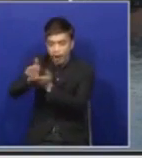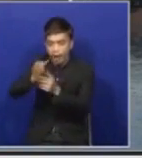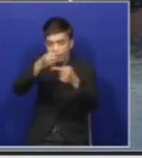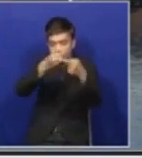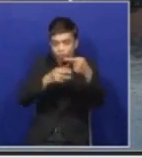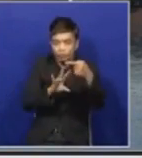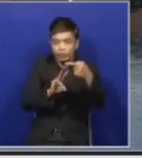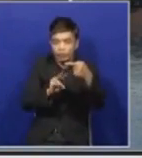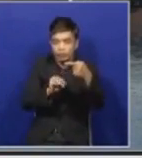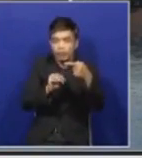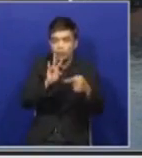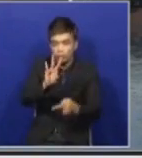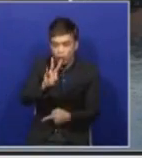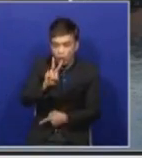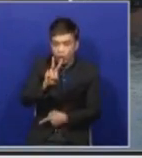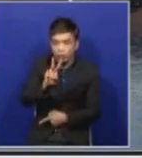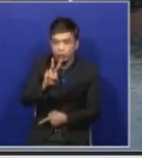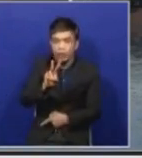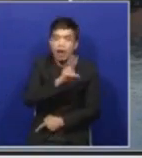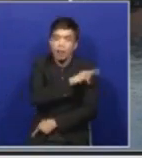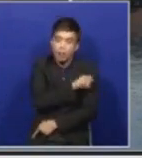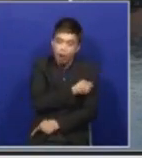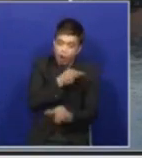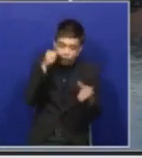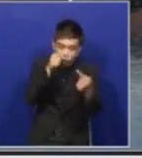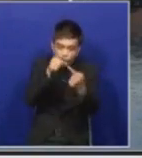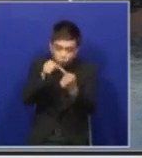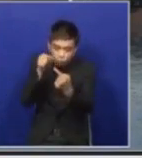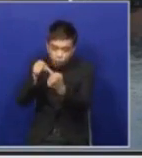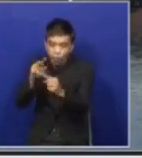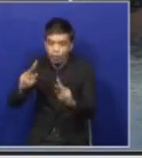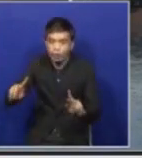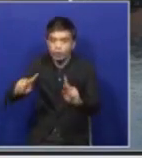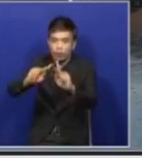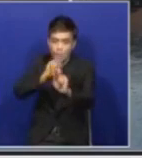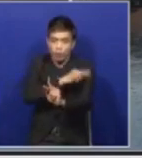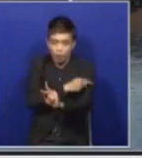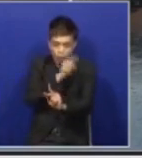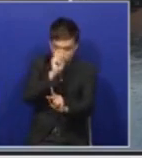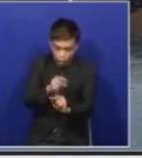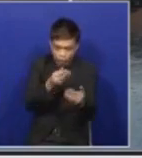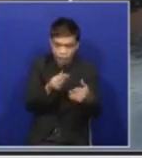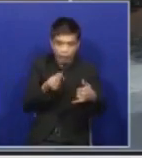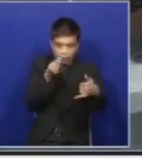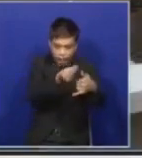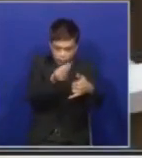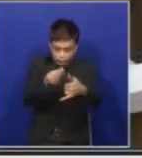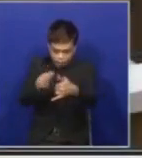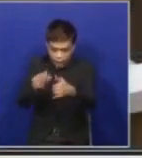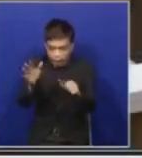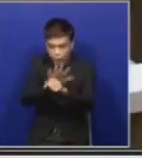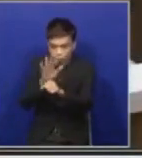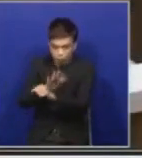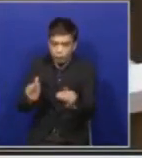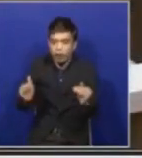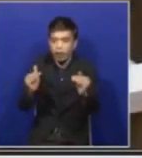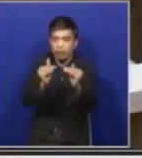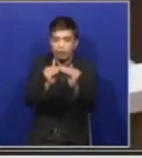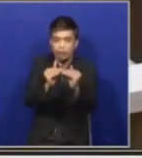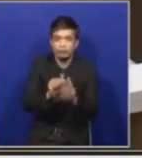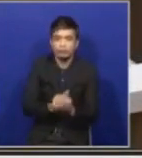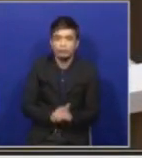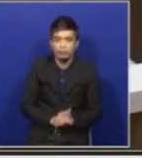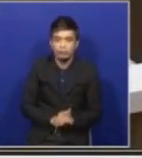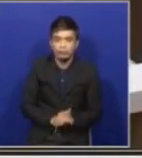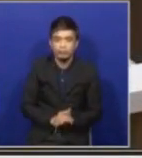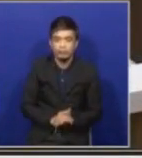านบุคลากรทางการแพทย์และสาธารณสุขของกระทรวงสาธารณสุขต้องได้รับทั่วถึงและเป็นธรรม